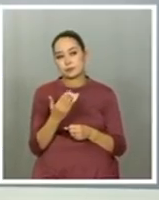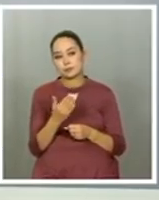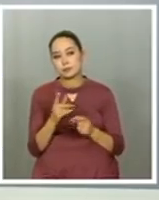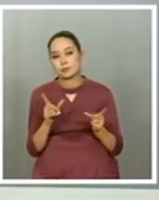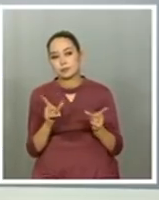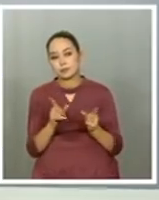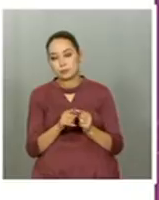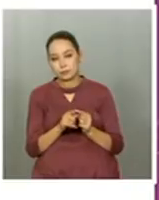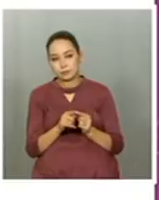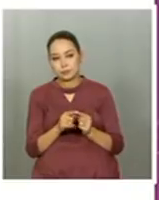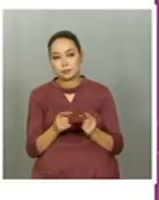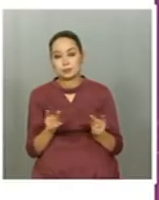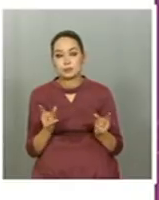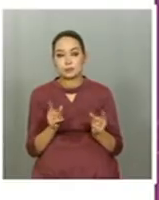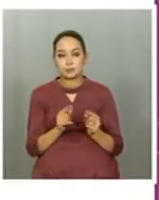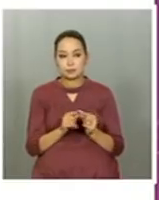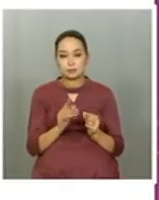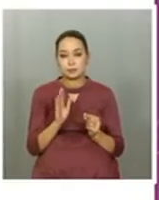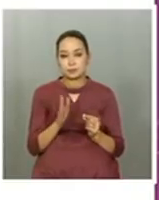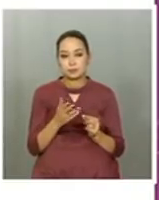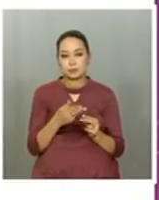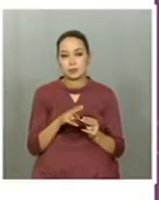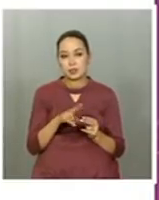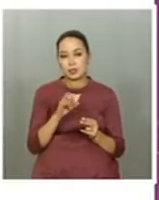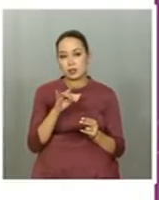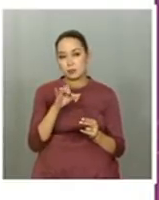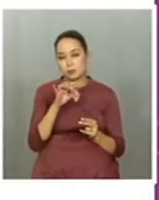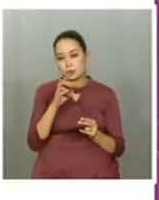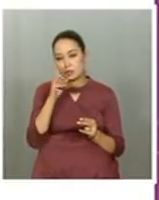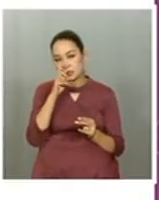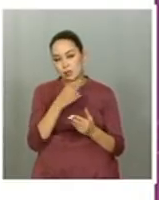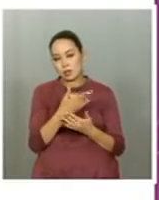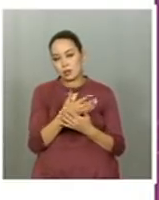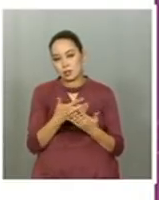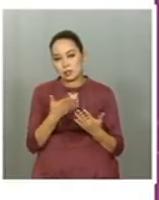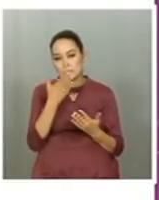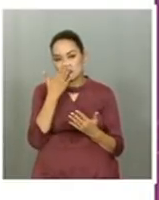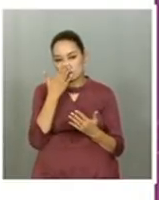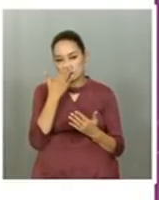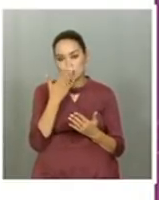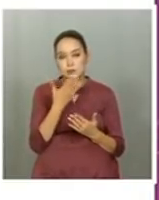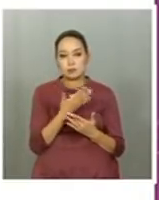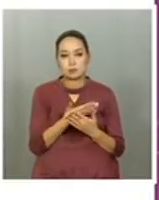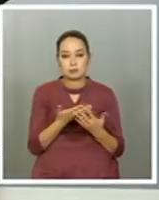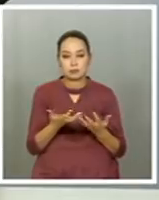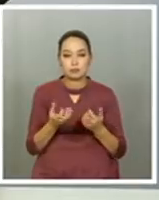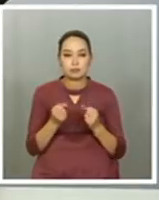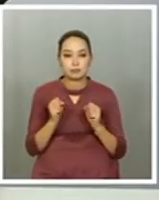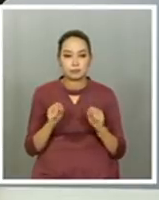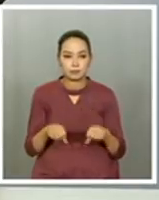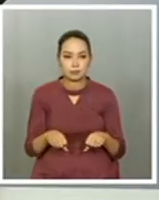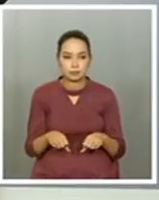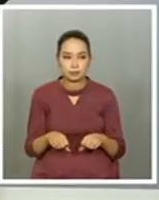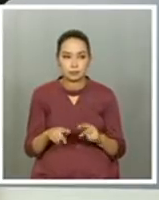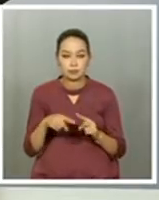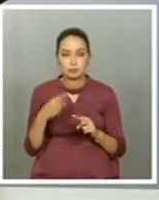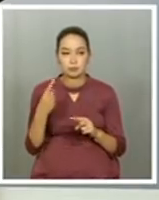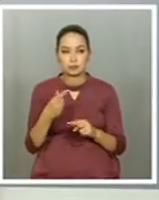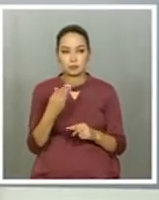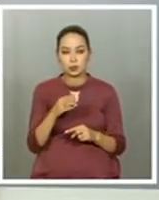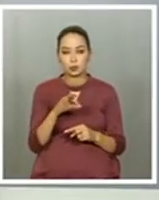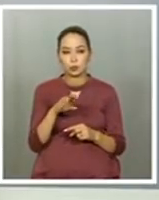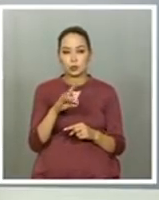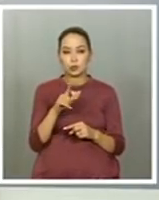бір-бірімен әрекеттестірсек, әртүрлі жеміс иісті эфирлерді алуға болады. Келесі тотығу